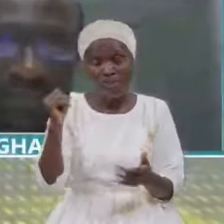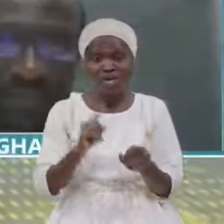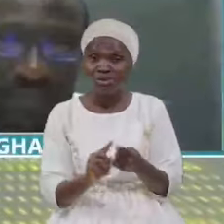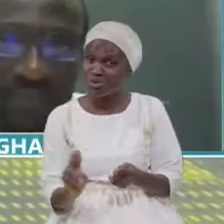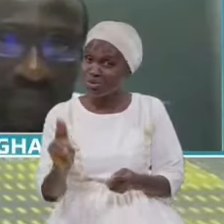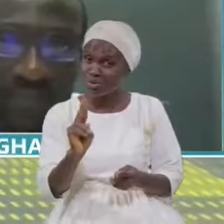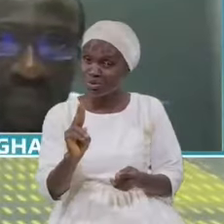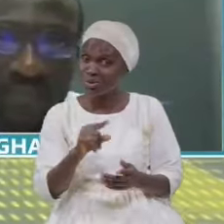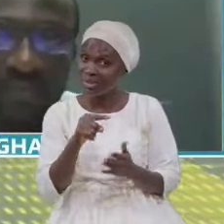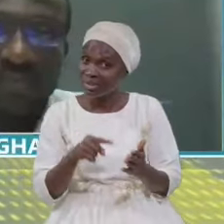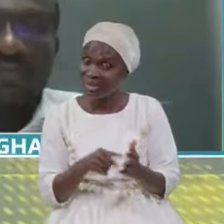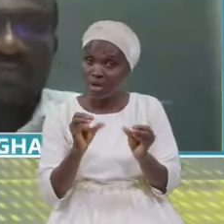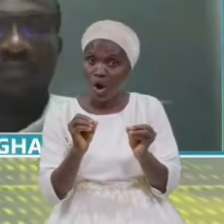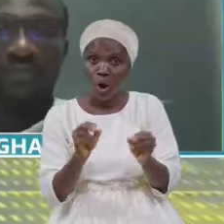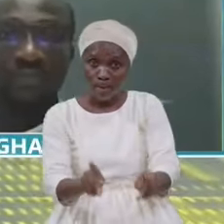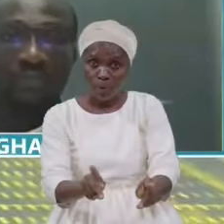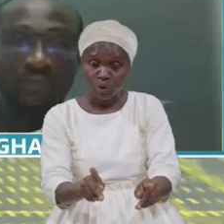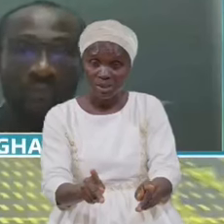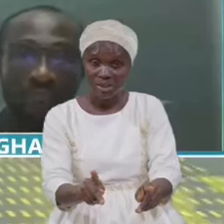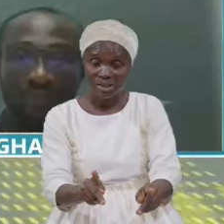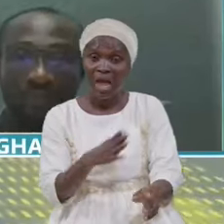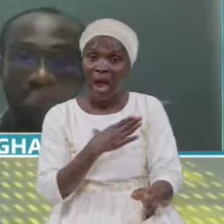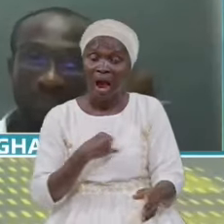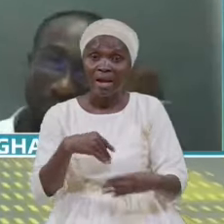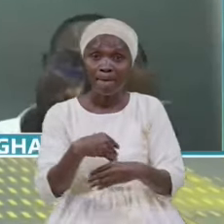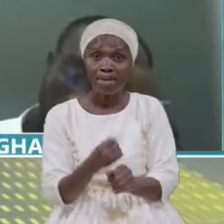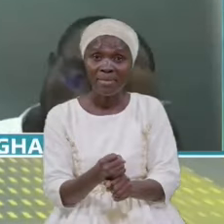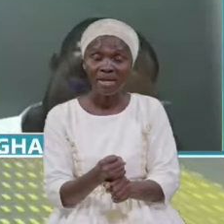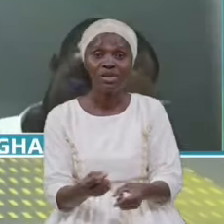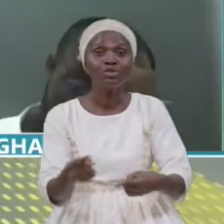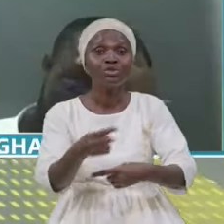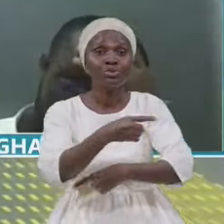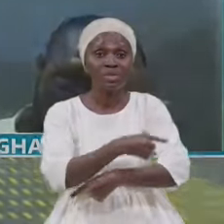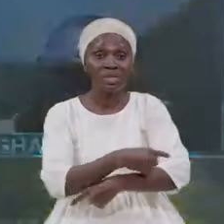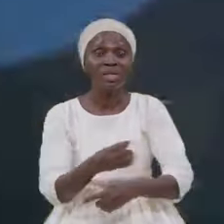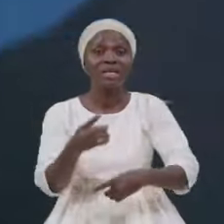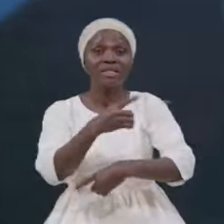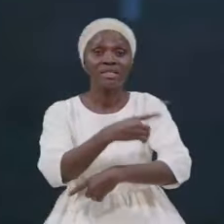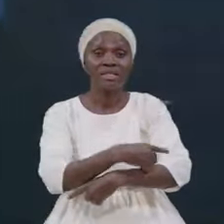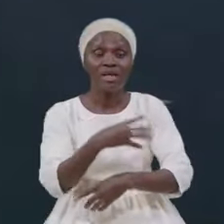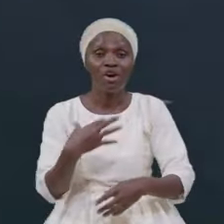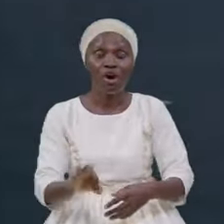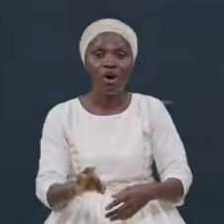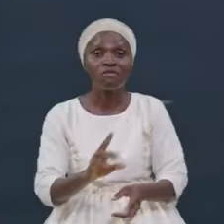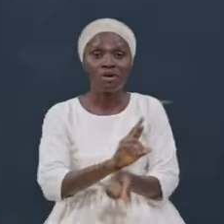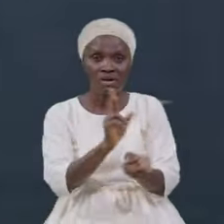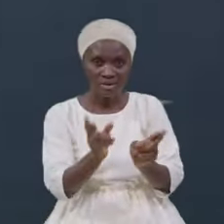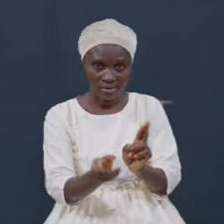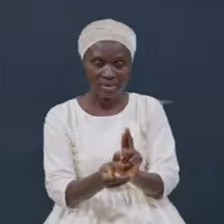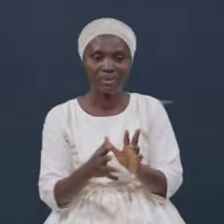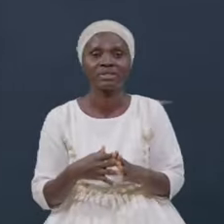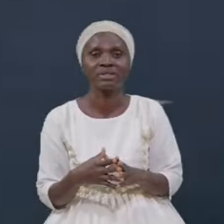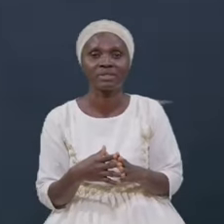opportunité et de faire de ce jour le jour de la repentance. En 2